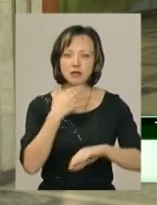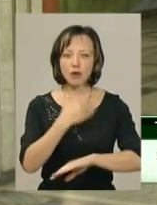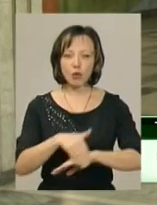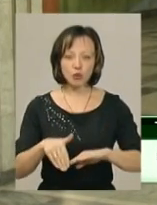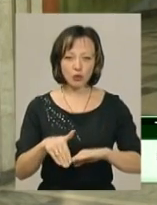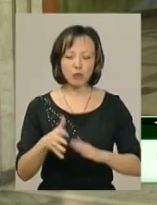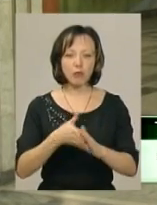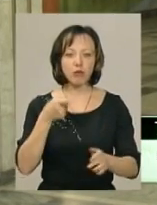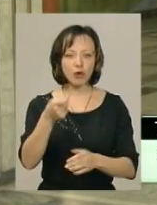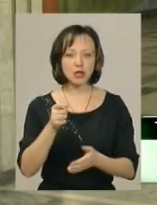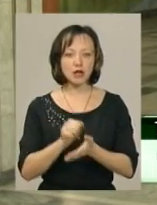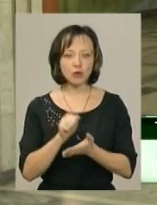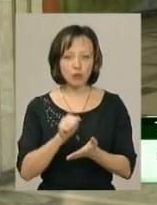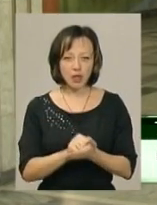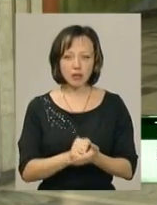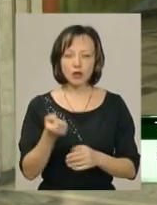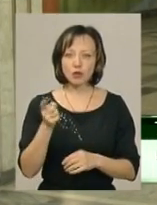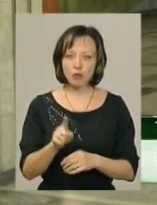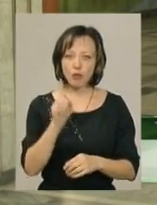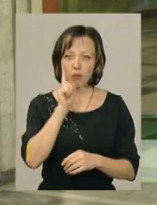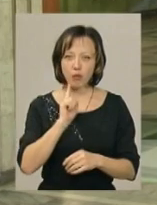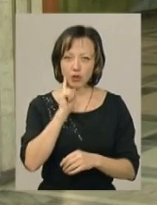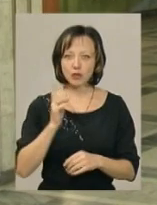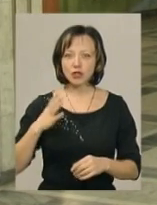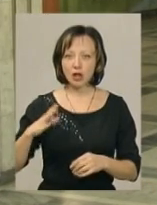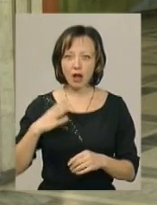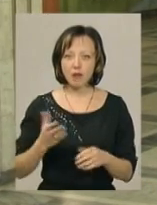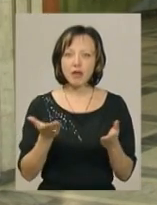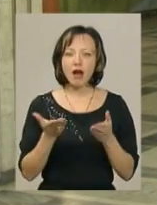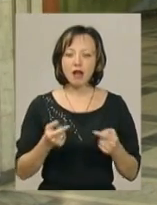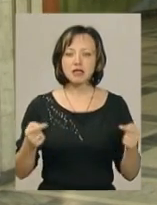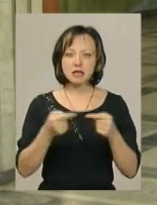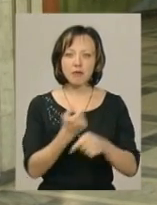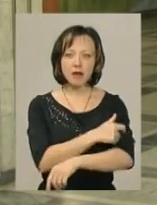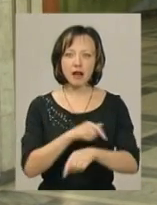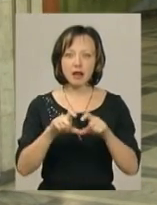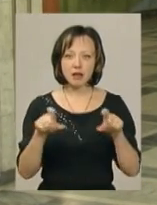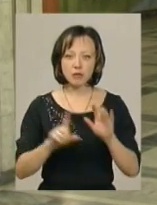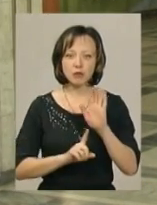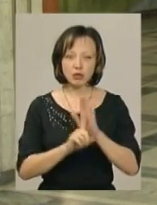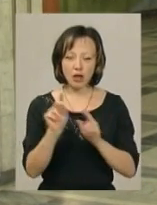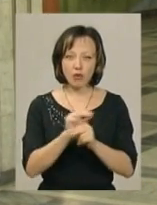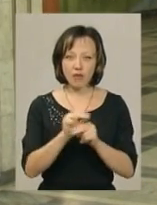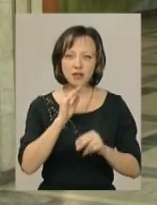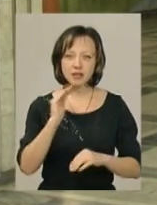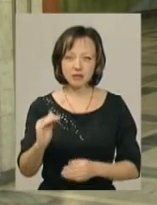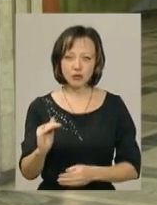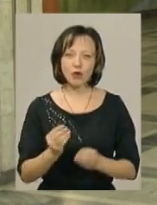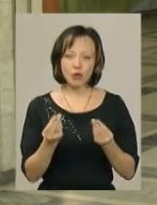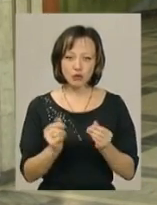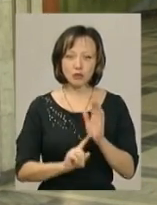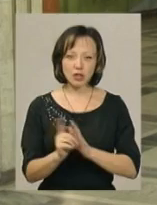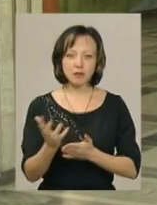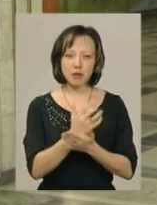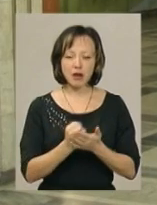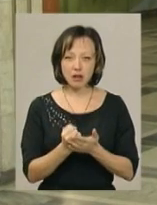подані документи, тому поки що ми чекаємо, яка саме клініка візьметься за міну. Але кошти вже починаємо